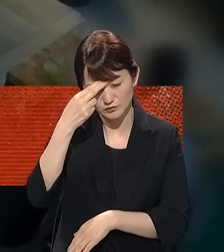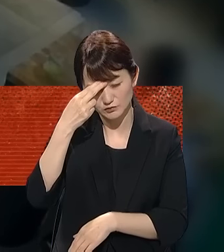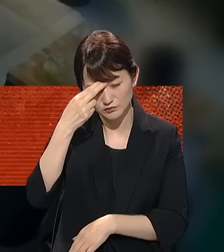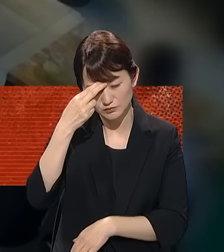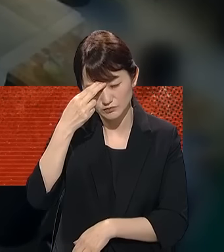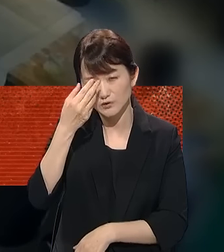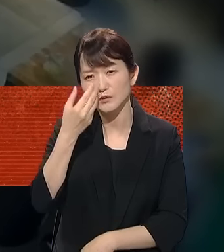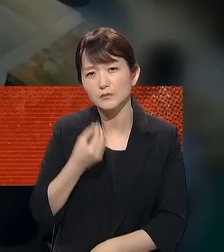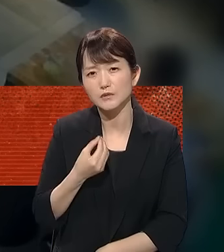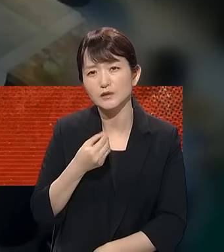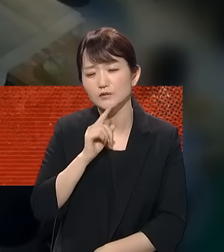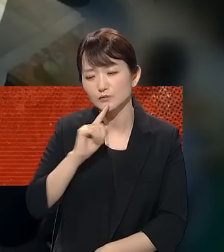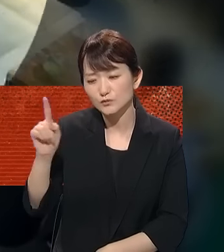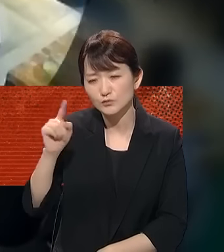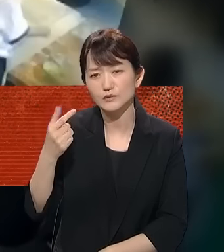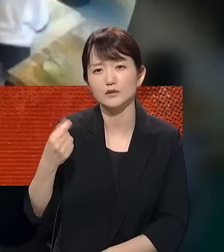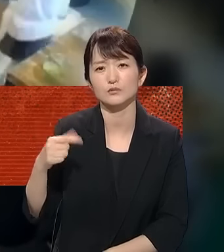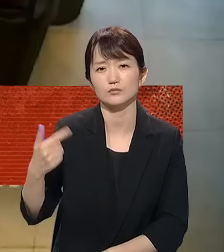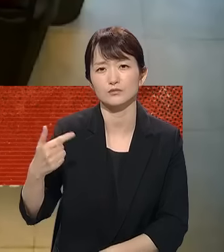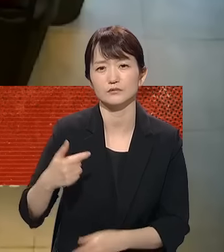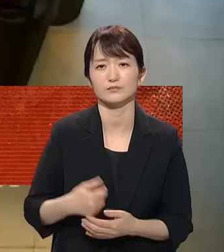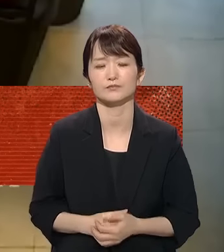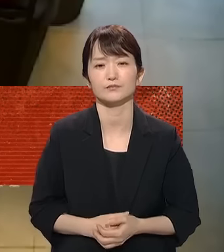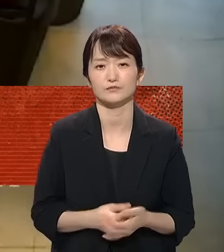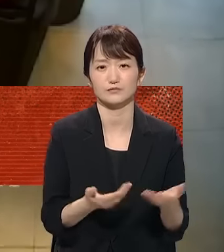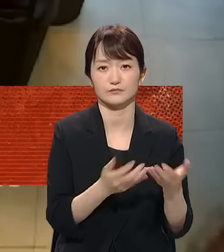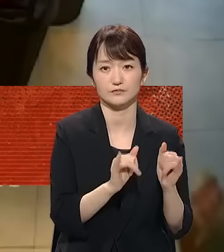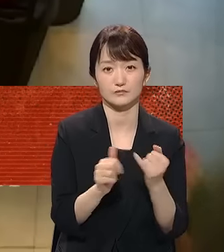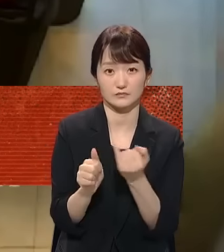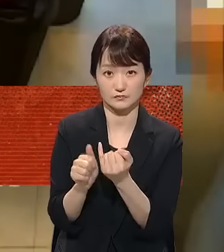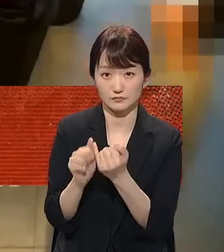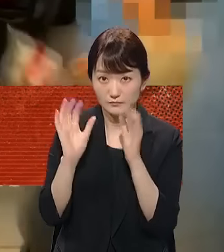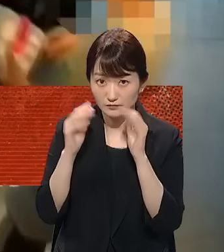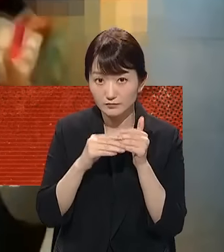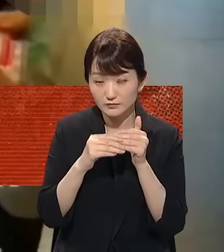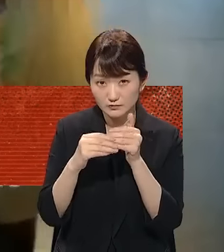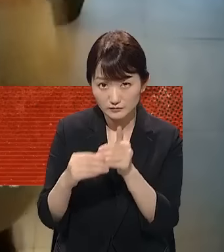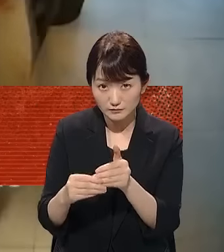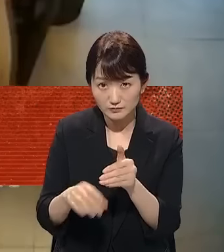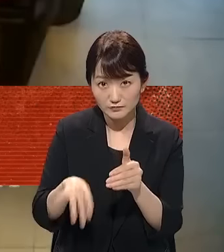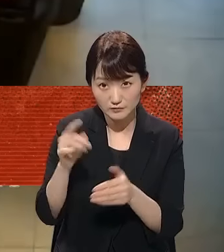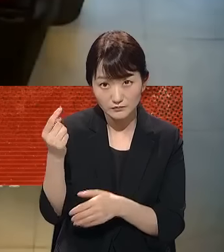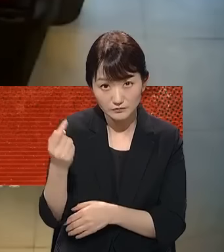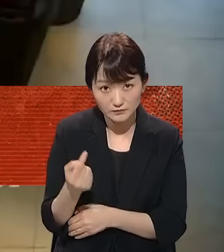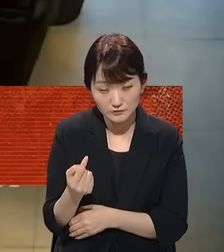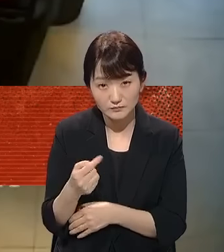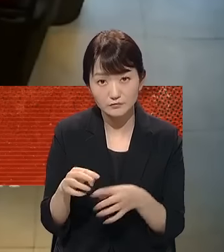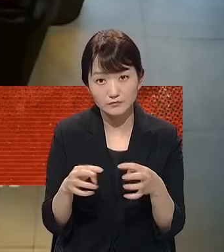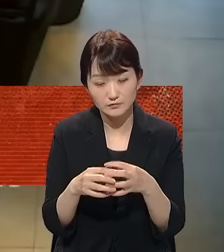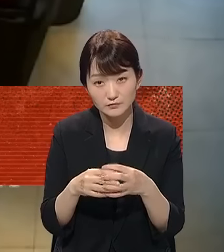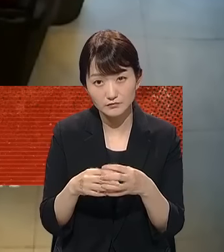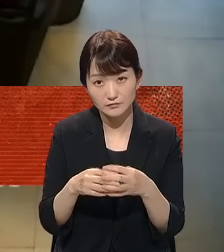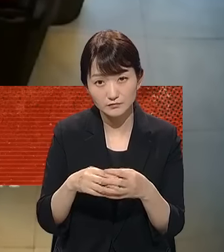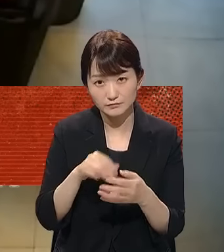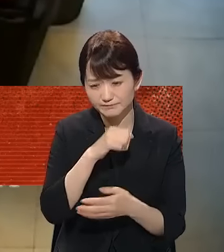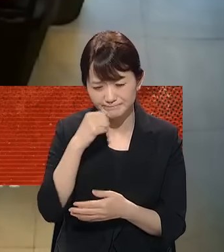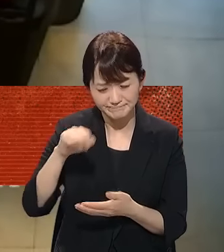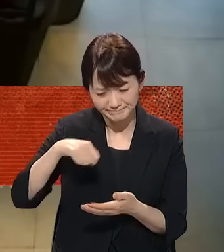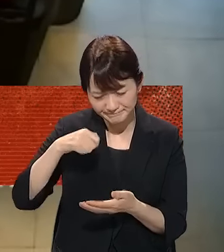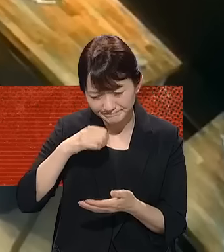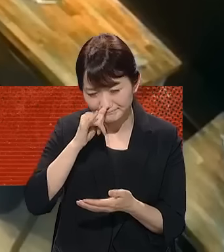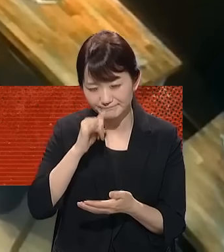6,000원을 주문했습니다 당시 가게 있던 직원은 부부가 아이들을 데리고 왔고 처음 왔다면서 삼겹살을 맛있게 먹었다고